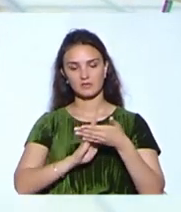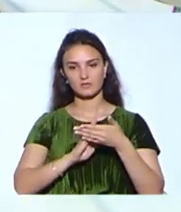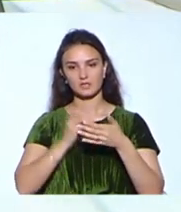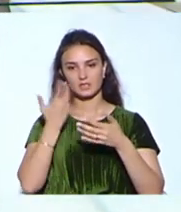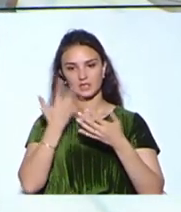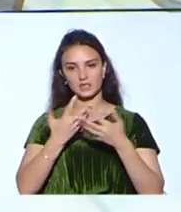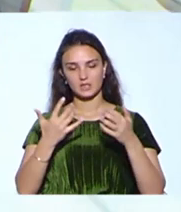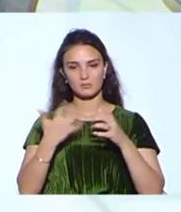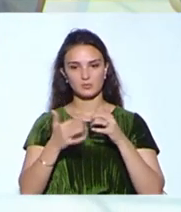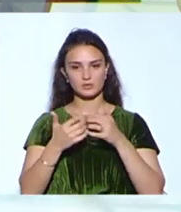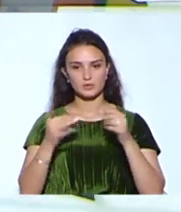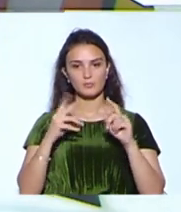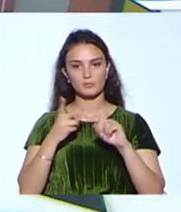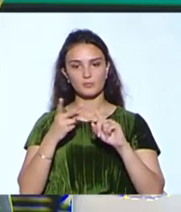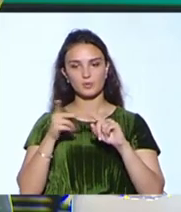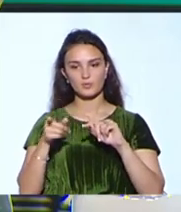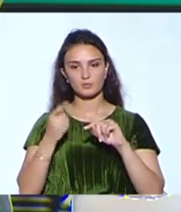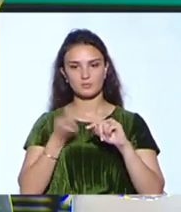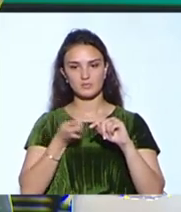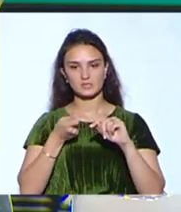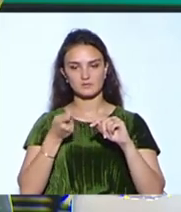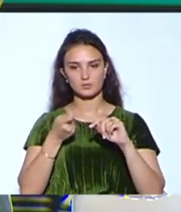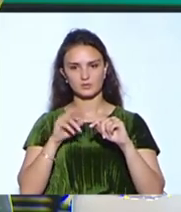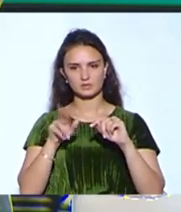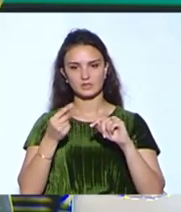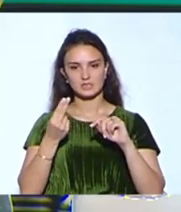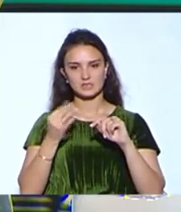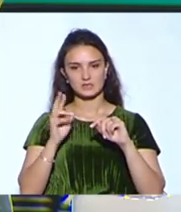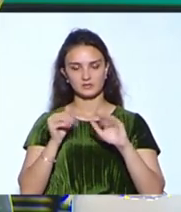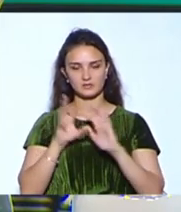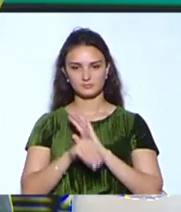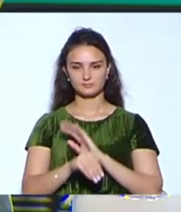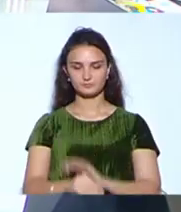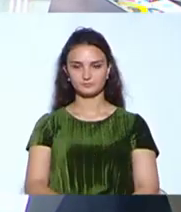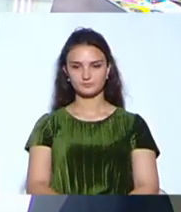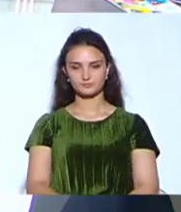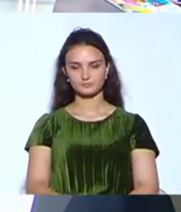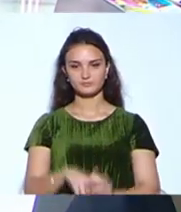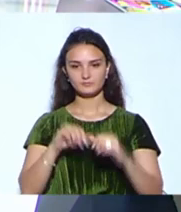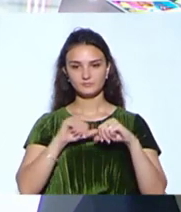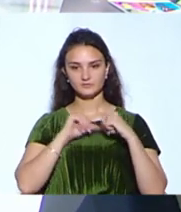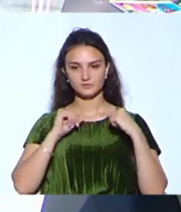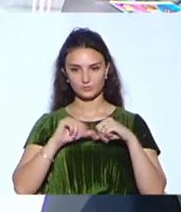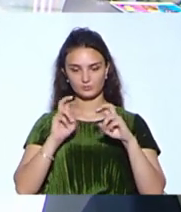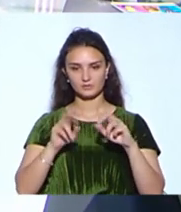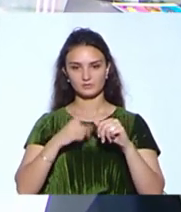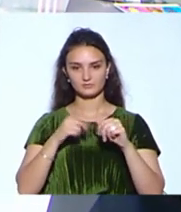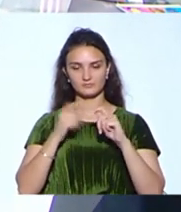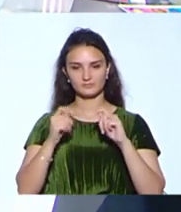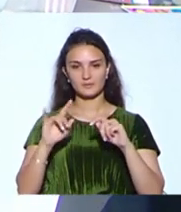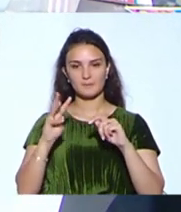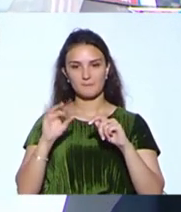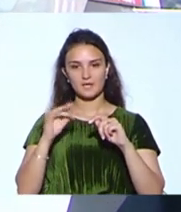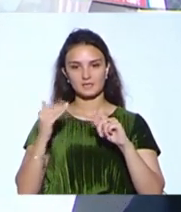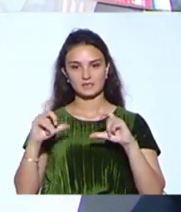და ბოსტნეულია, ხოლო მეორე ნახევარი მარცვლეული და ცილოვანი კომპონენტი. სიყვარულით მაყურებელმა ამ რუბრიკას